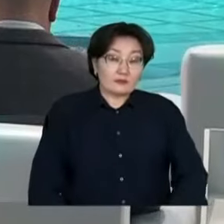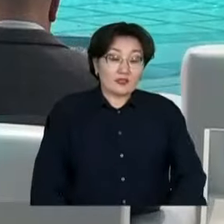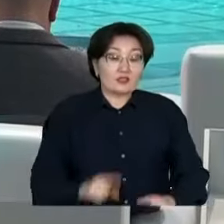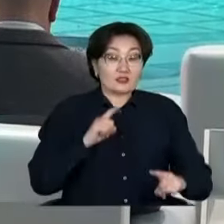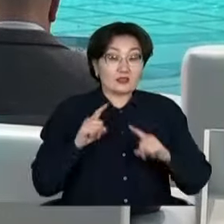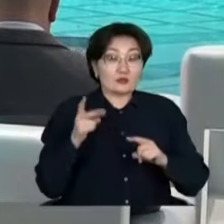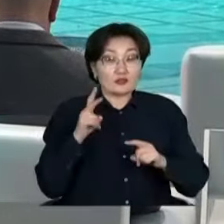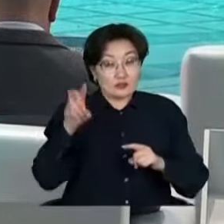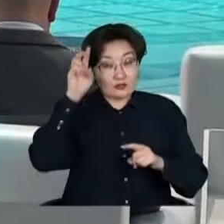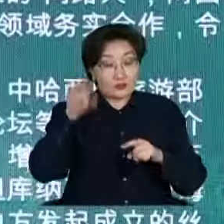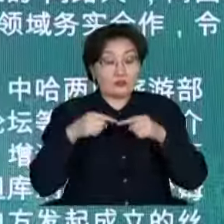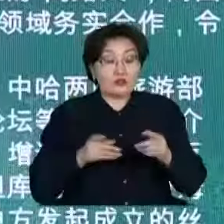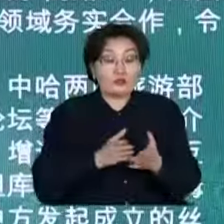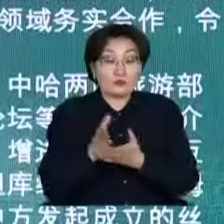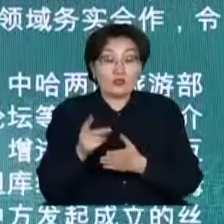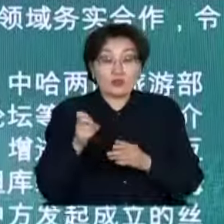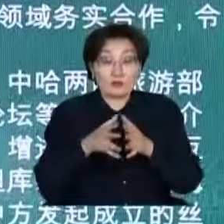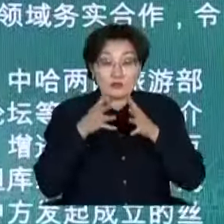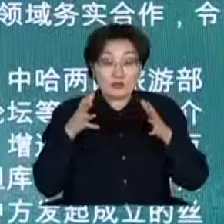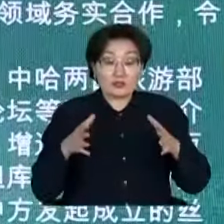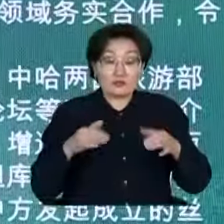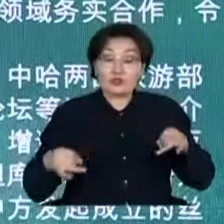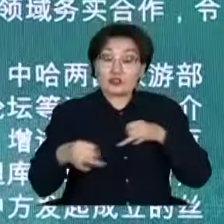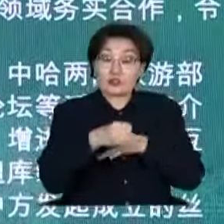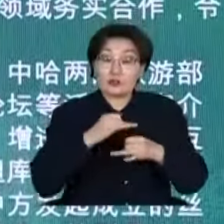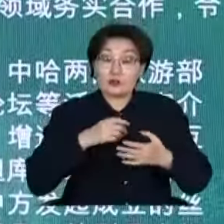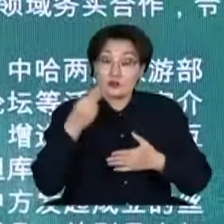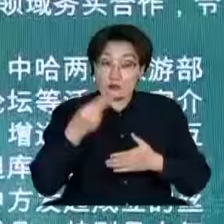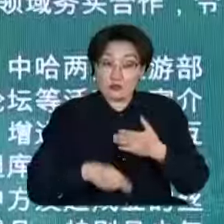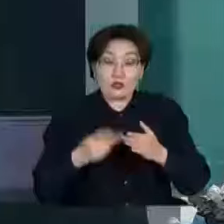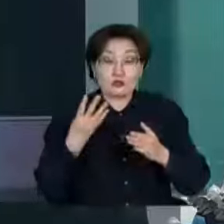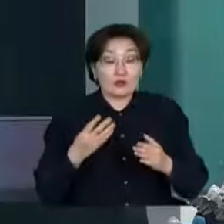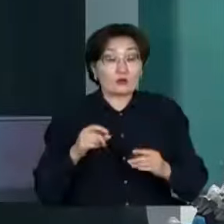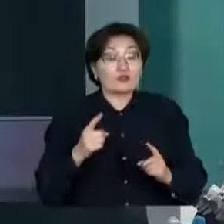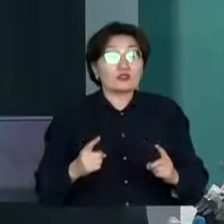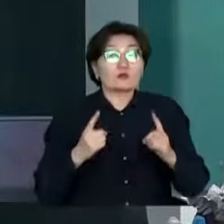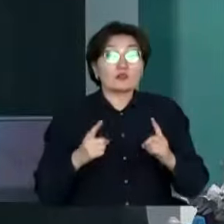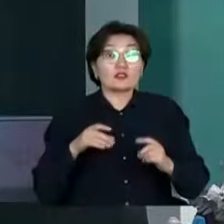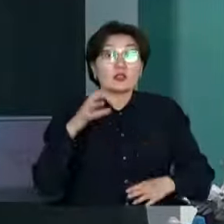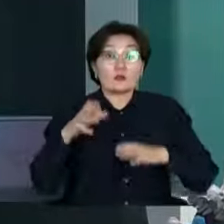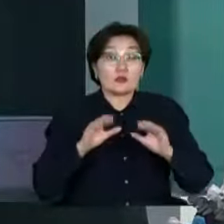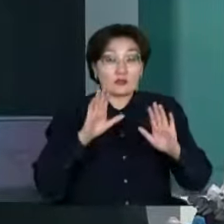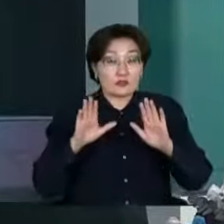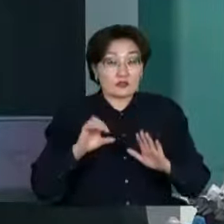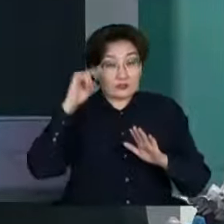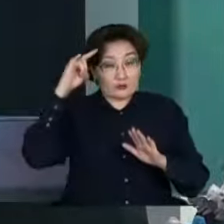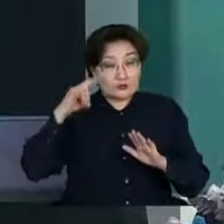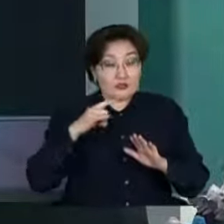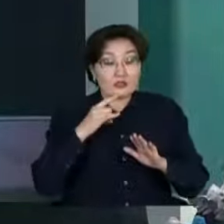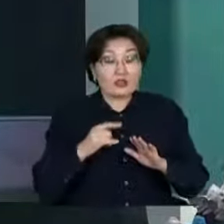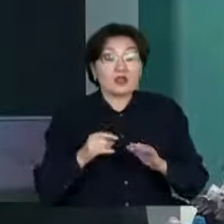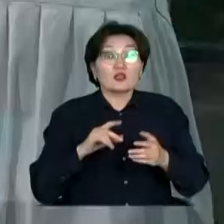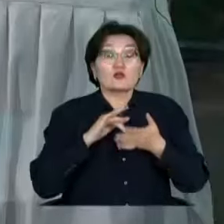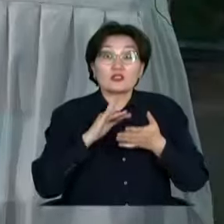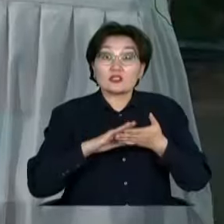Жиында екі елдің түрлі бағыттағы 200-ден аса келісімге қол қойғаны, 4 ірі халықаралық туристік көрмеде Қазақстанның әлеуеті таныстырылғаны